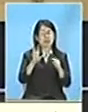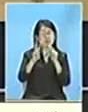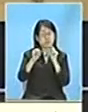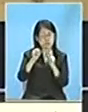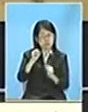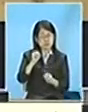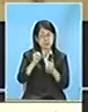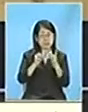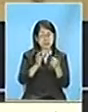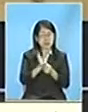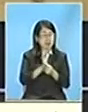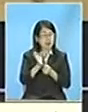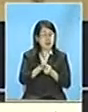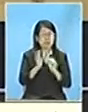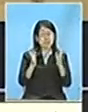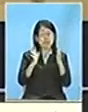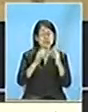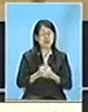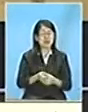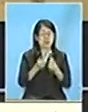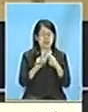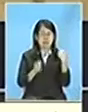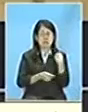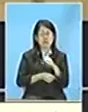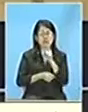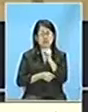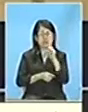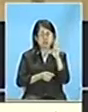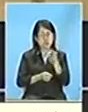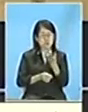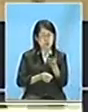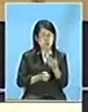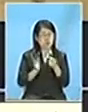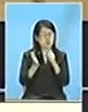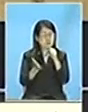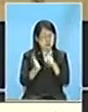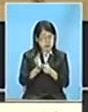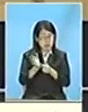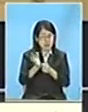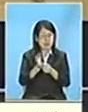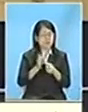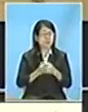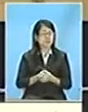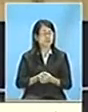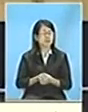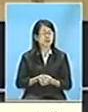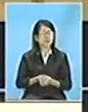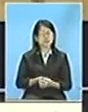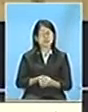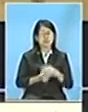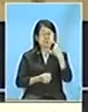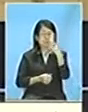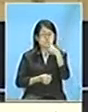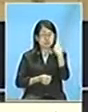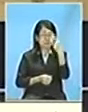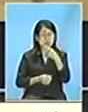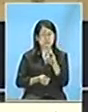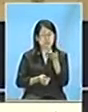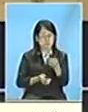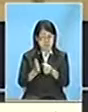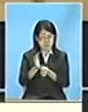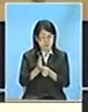การแก้ไขเพิ่มเติมแต่มีสมาชิกขอสงวนคำแปรยติสมาชิกที่ขอสงวนคำแปรยติเท่านั้นจึงจะมีสิทธิ